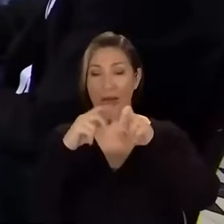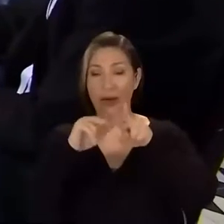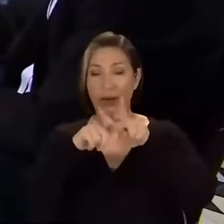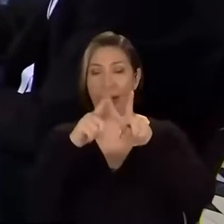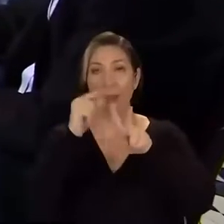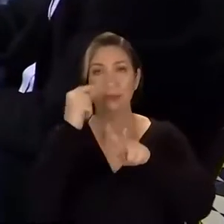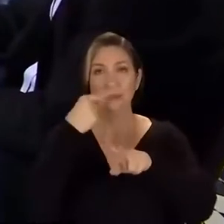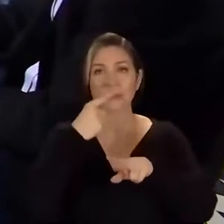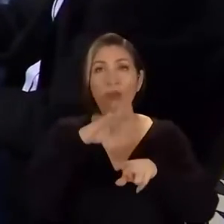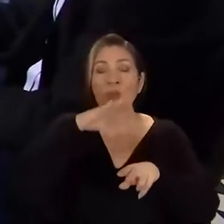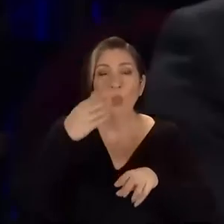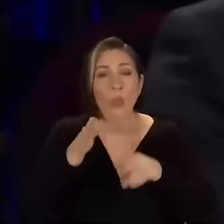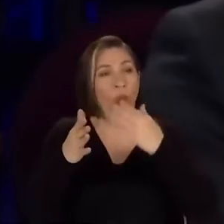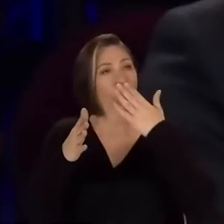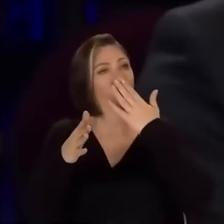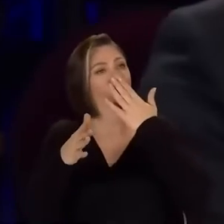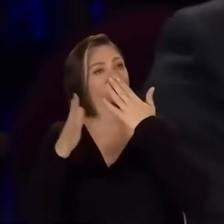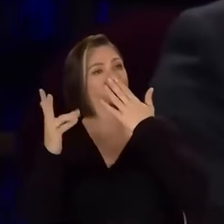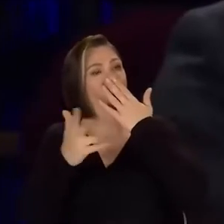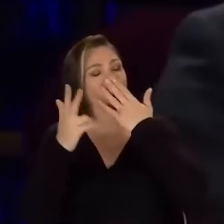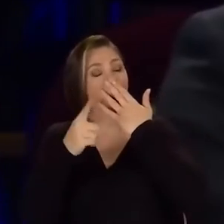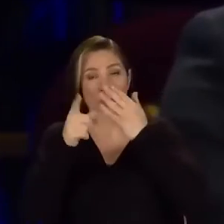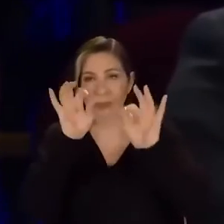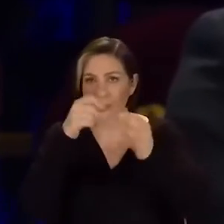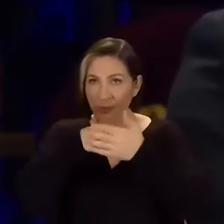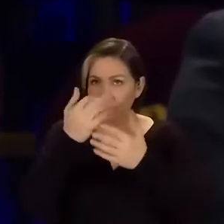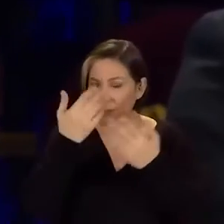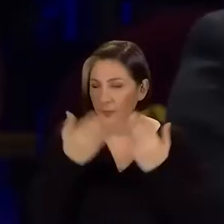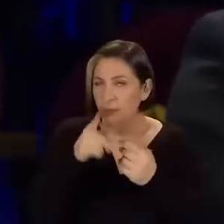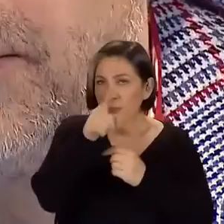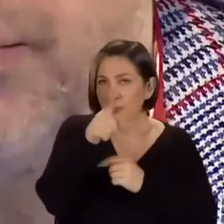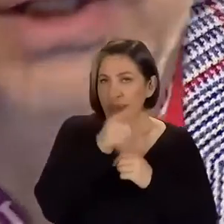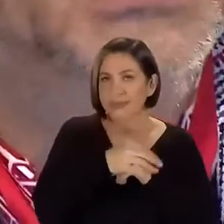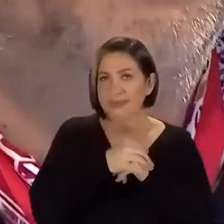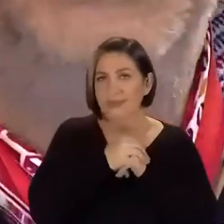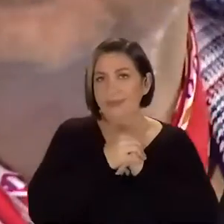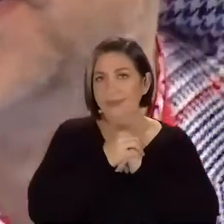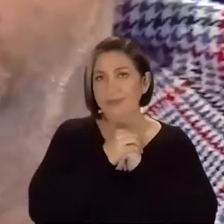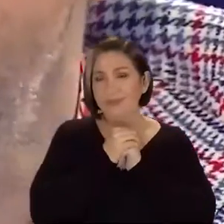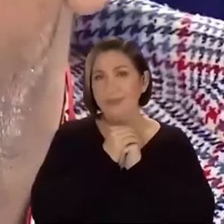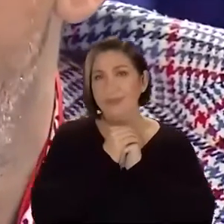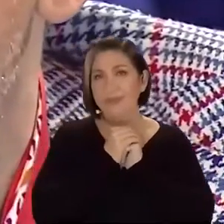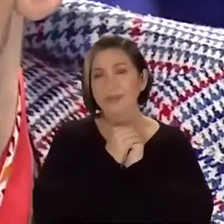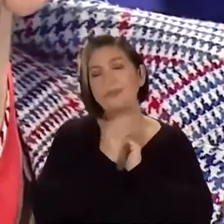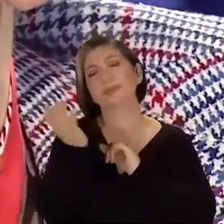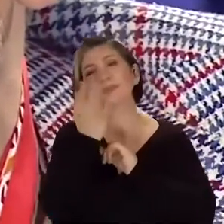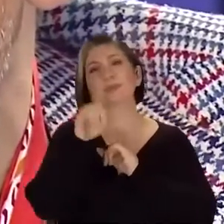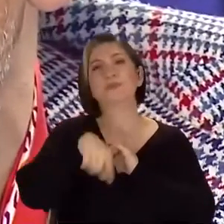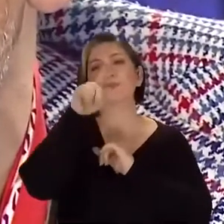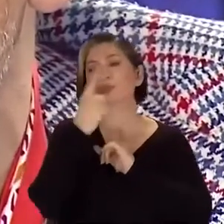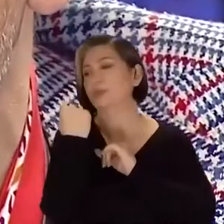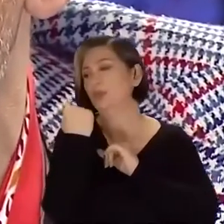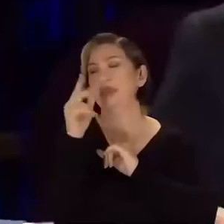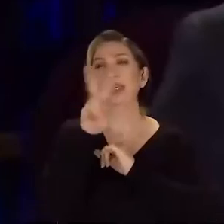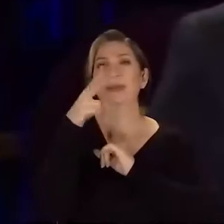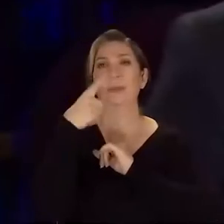dalgalanmaları duydunuz. Bay Can'la ediniz. Öyle bir şeyle maaş almayı kabul eder misiniz? Vallahi ben... Size bir gün önce 20